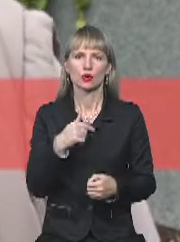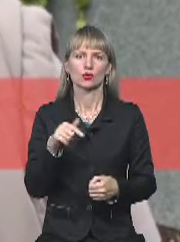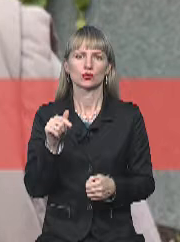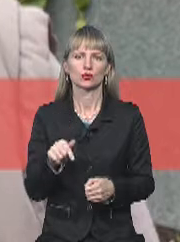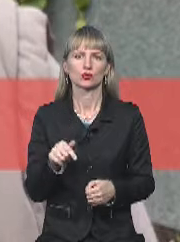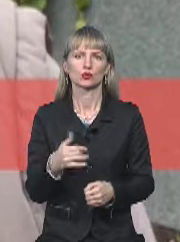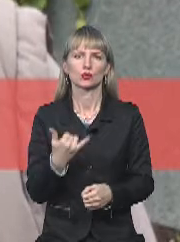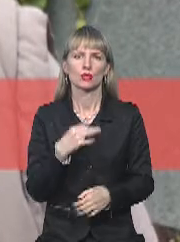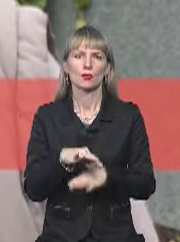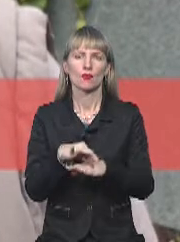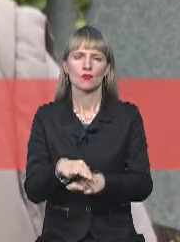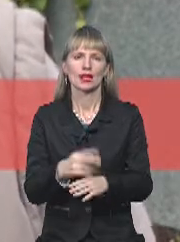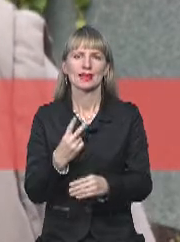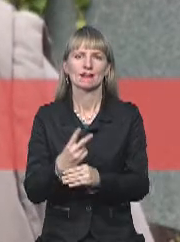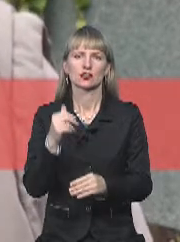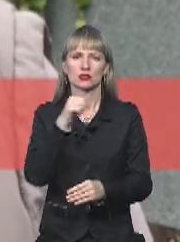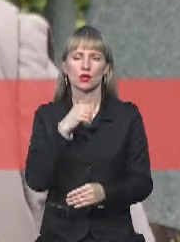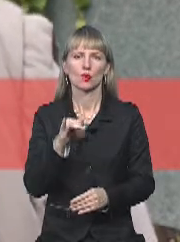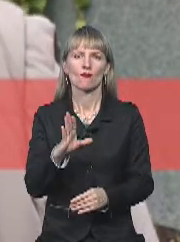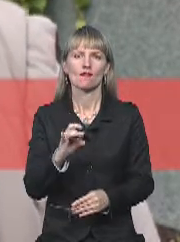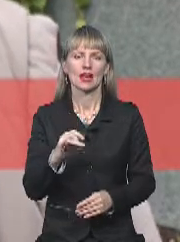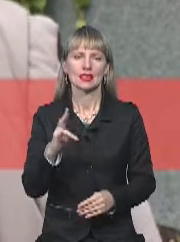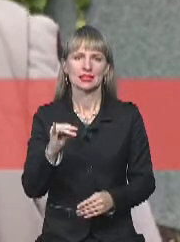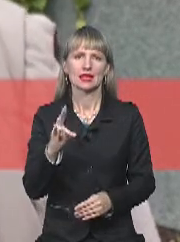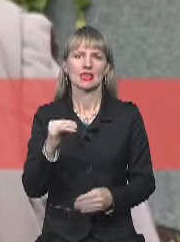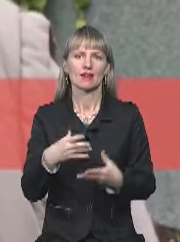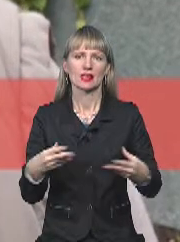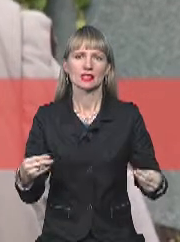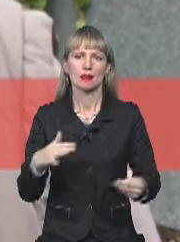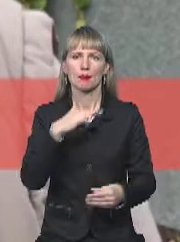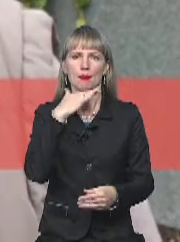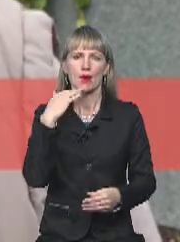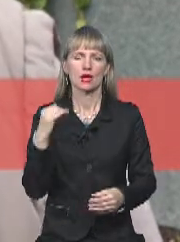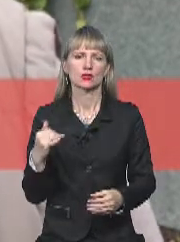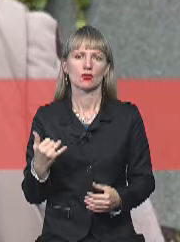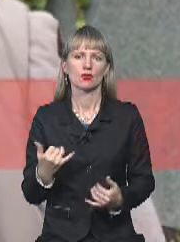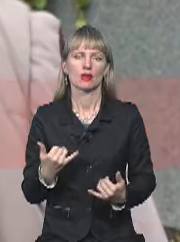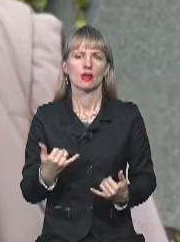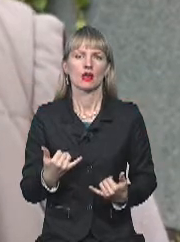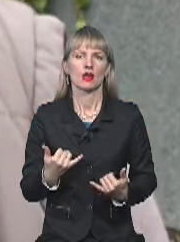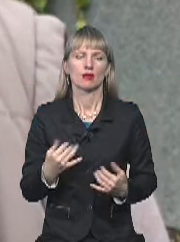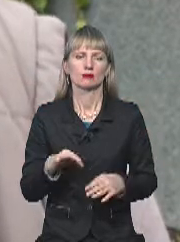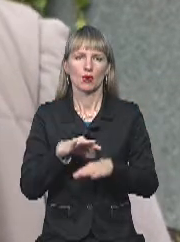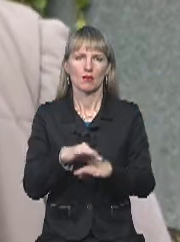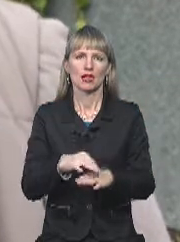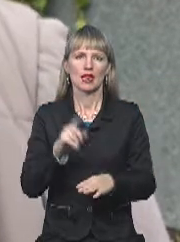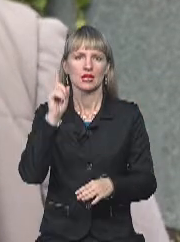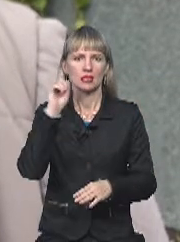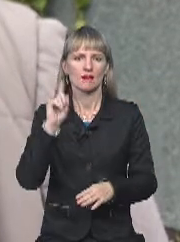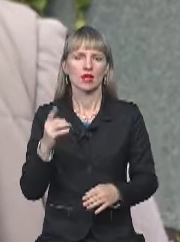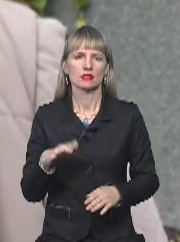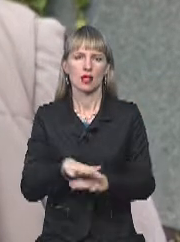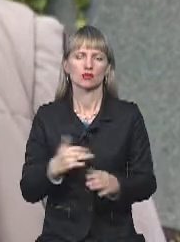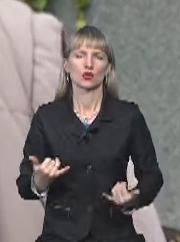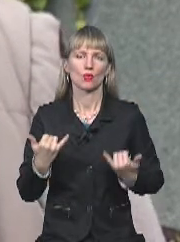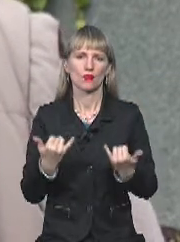рік, тут у нас проходить двічі на рік у вересні і навесні масові заходи вшанування пам'яті єврейського народу. Збираються